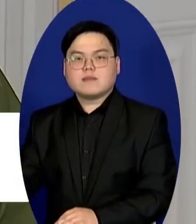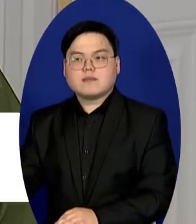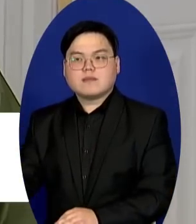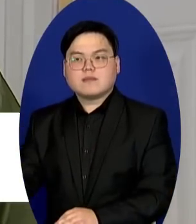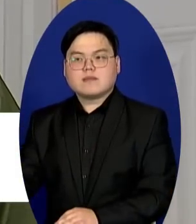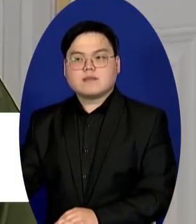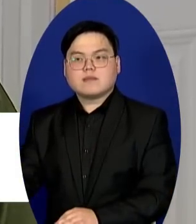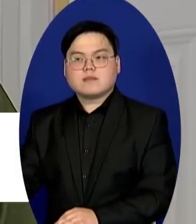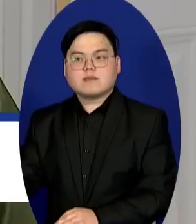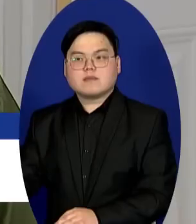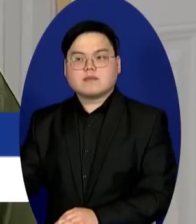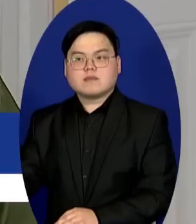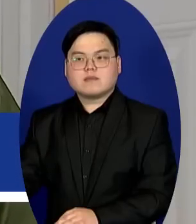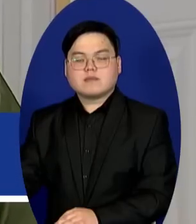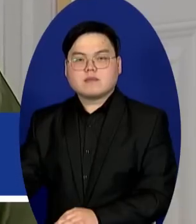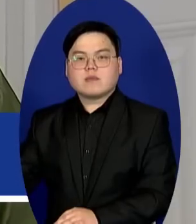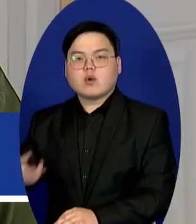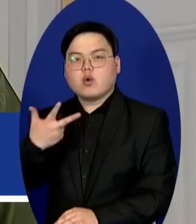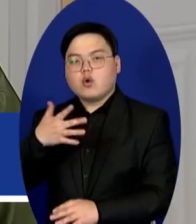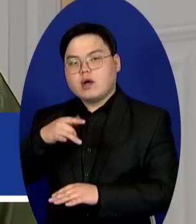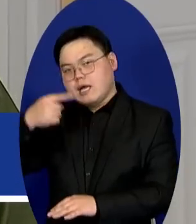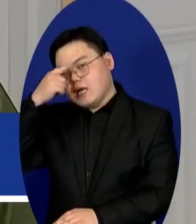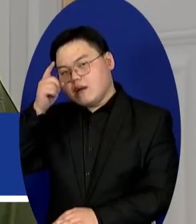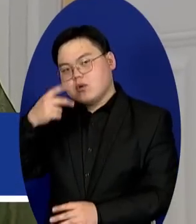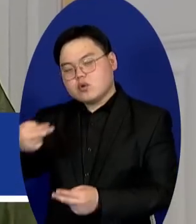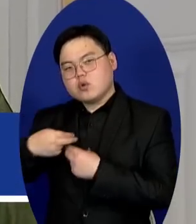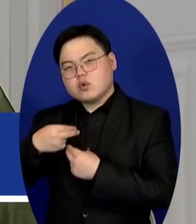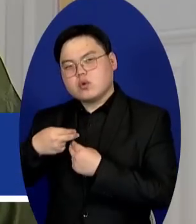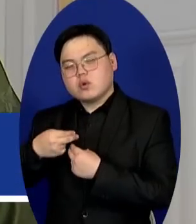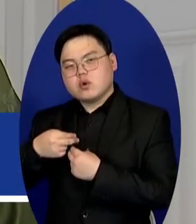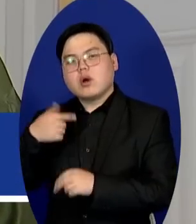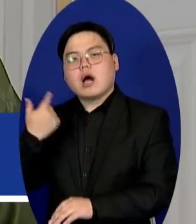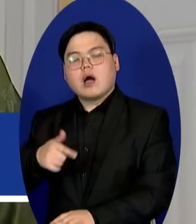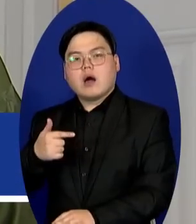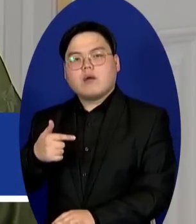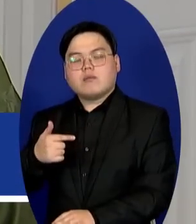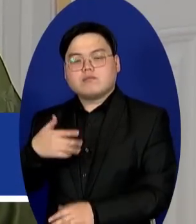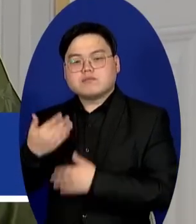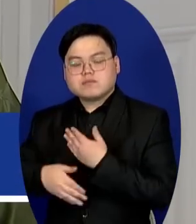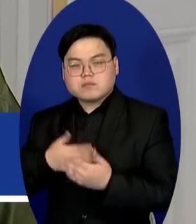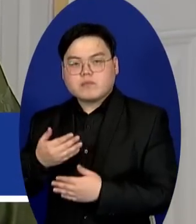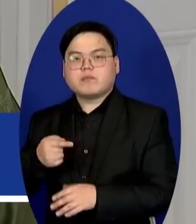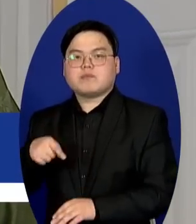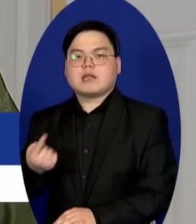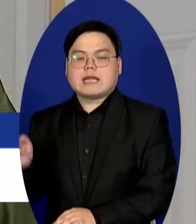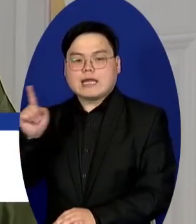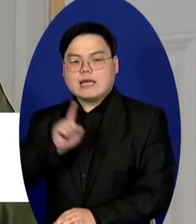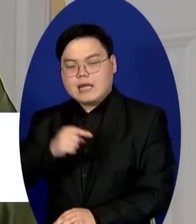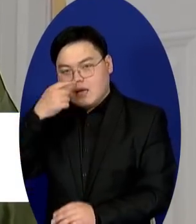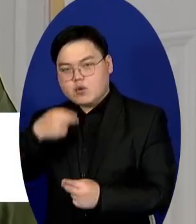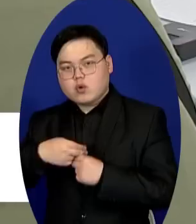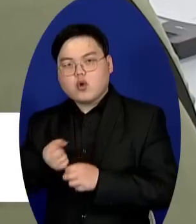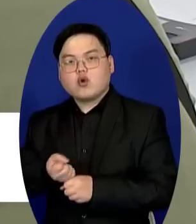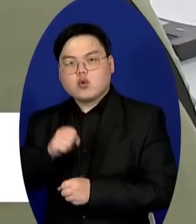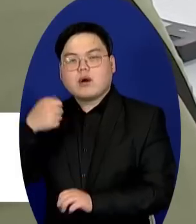хэсэг эмчилүүлж байгаа 3 дугаар эмчлэгтэй зүгээр уусан. Ерөөс юм мэддэггүй. Тэгээд би энд ирж эмчилүүлсэн. Тэгээ одоо гайгүй гайхуу нуруу